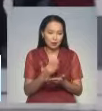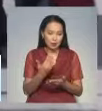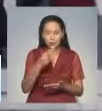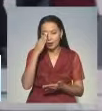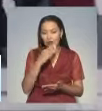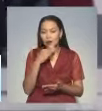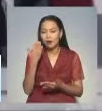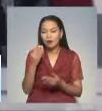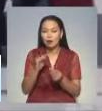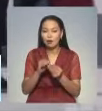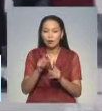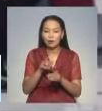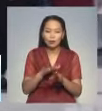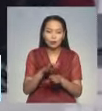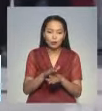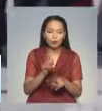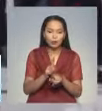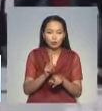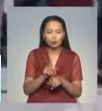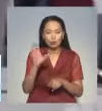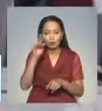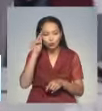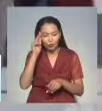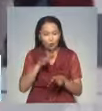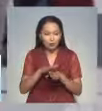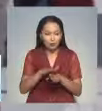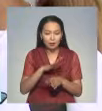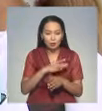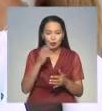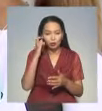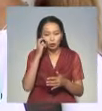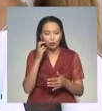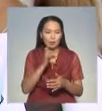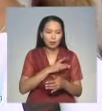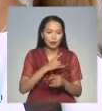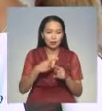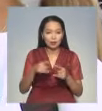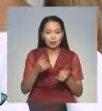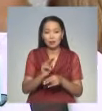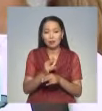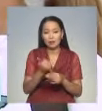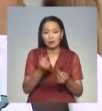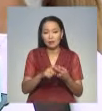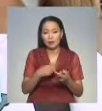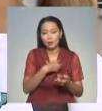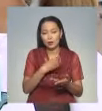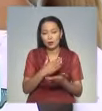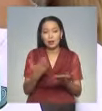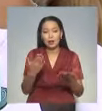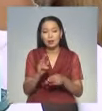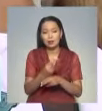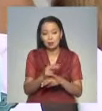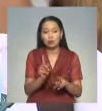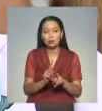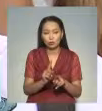сұран деген сөзінен сескеніп, тік қарап сөйлеуге жасқанатын. Ал қазір ше? Бұның бар тәрбиеге байланысты деп ойлаймын. Үйде қандай тәрбие алса, сондай